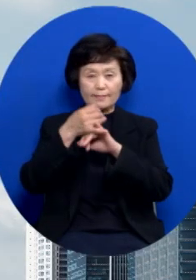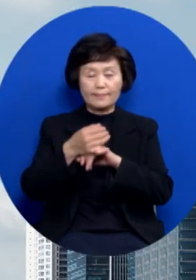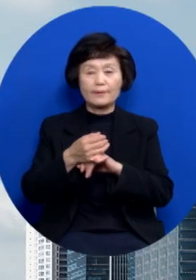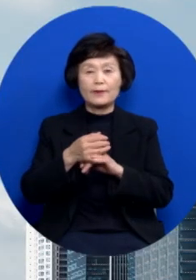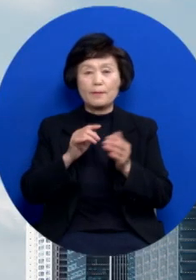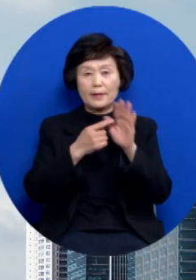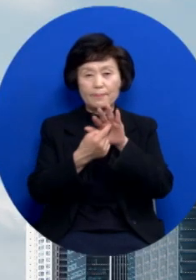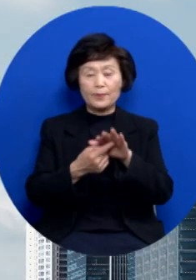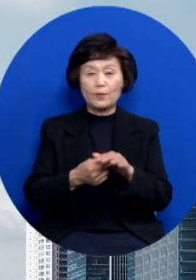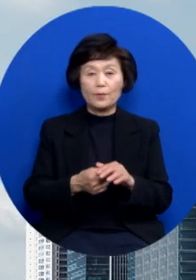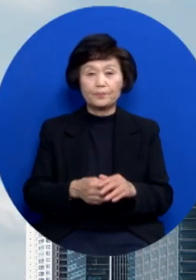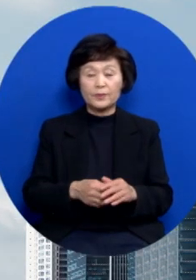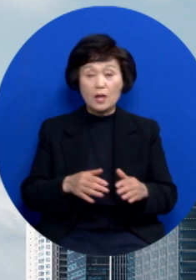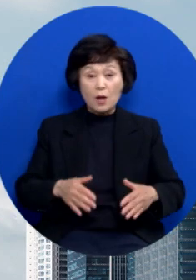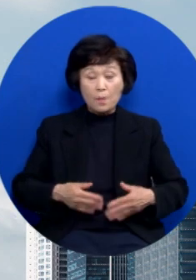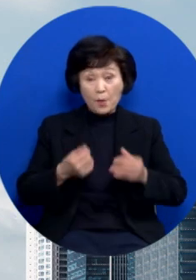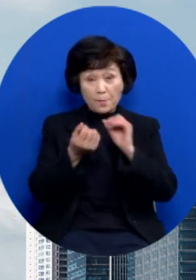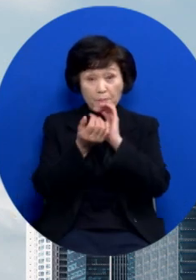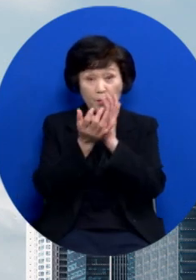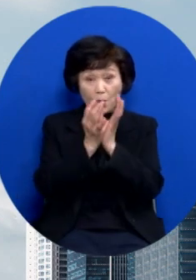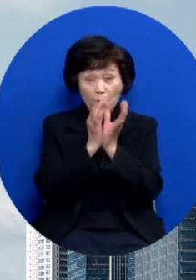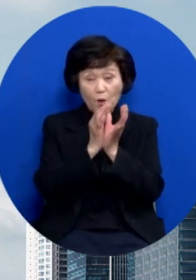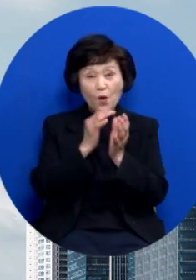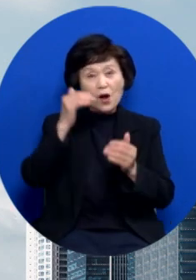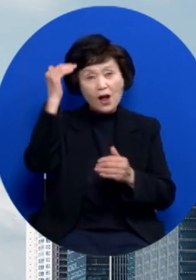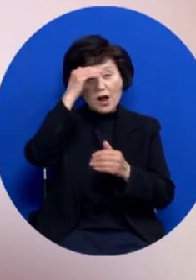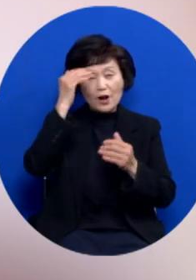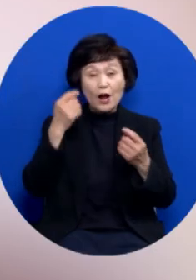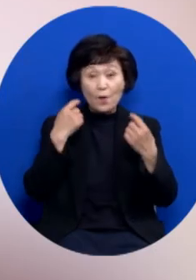봄꽃 관광열차가 3년 만에 운행을 재개합니다.